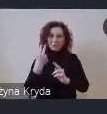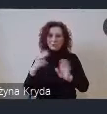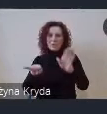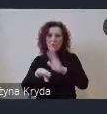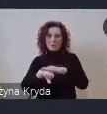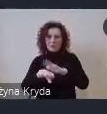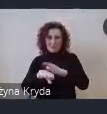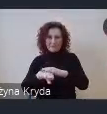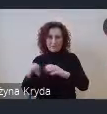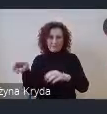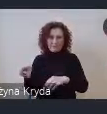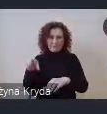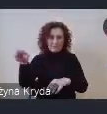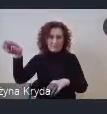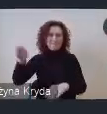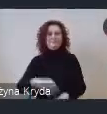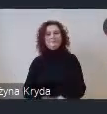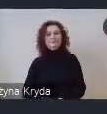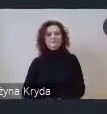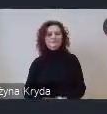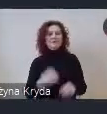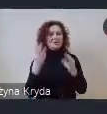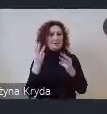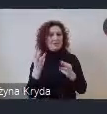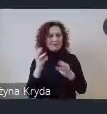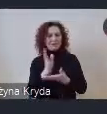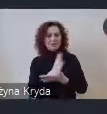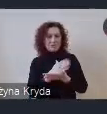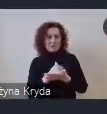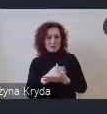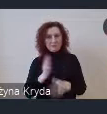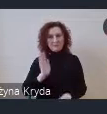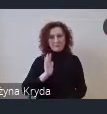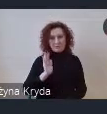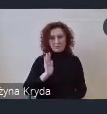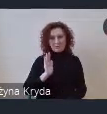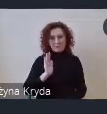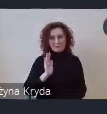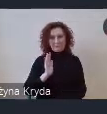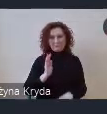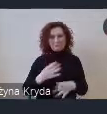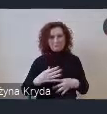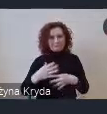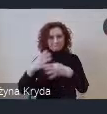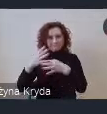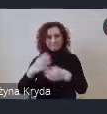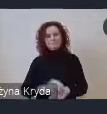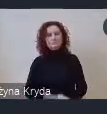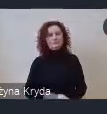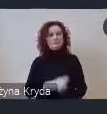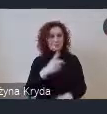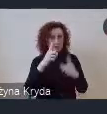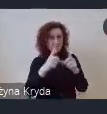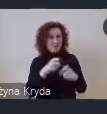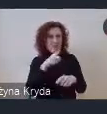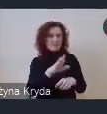są kluczowym elementem bezpieczeństwa w poruszaniu się na schodach dlatego zawsze zwracamy na to uwagę schody które są na zdjęciu mają tylko